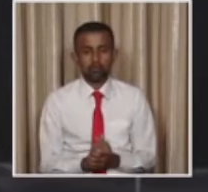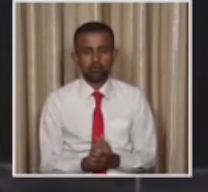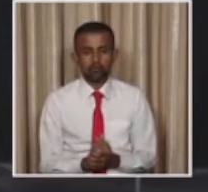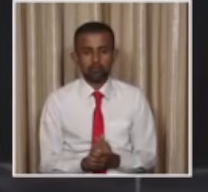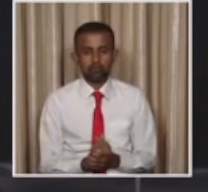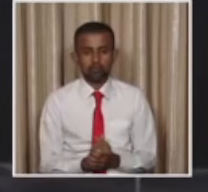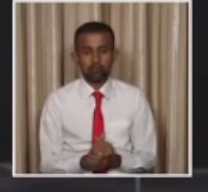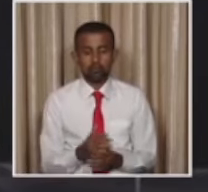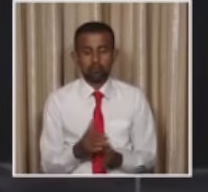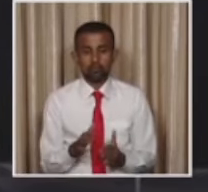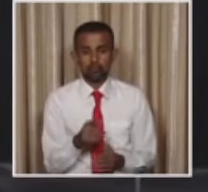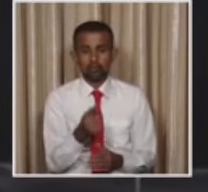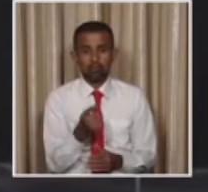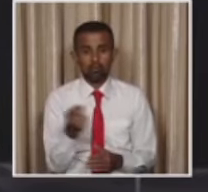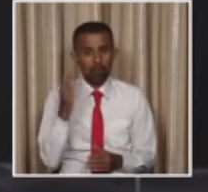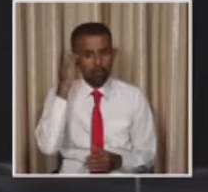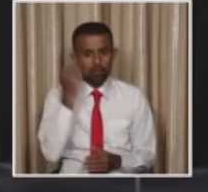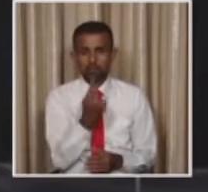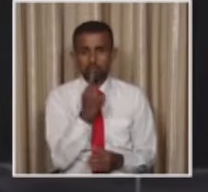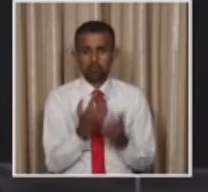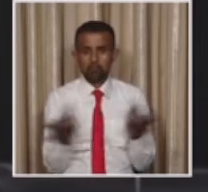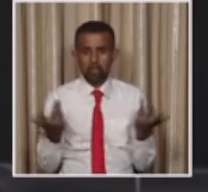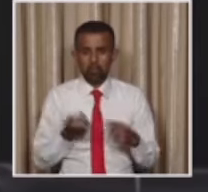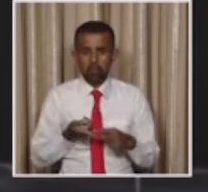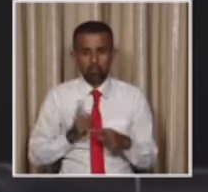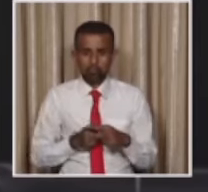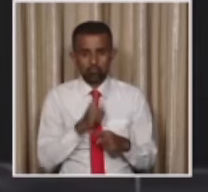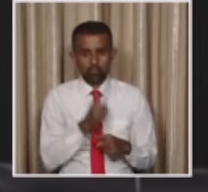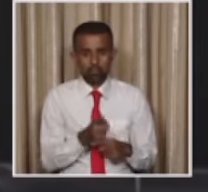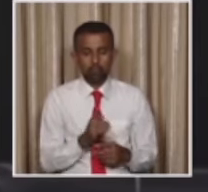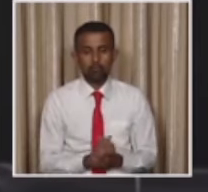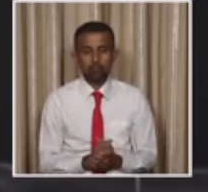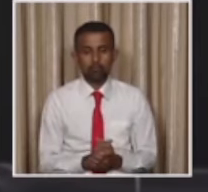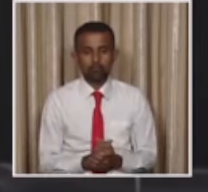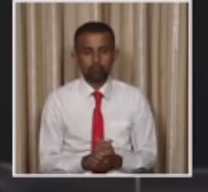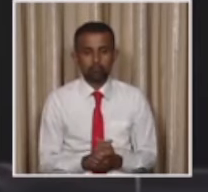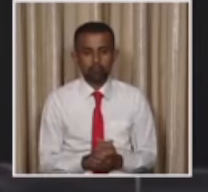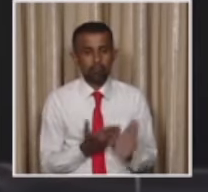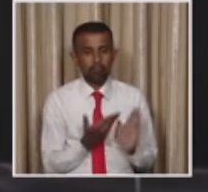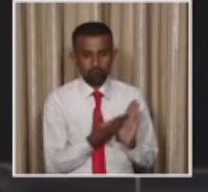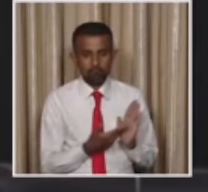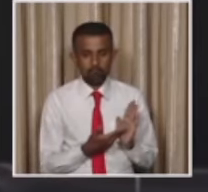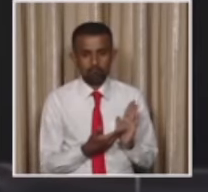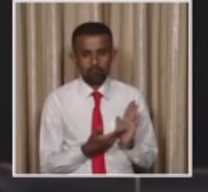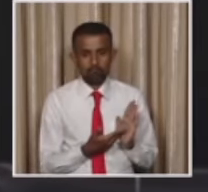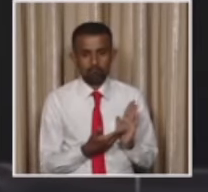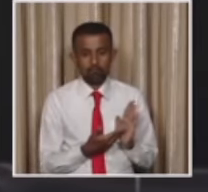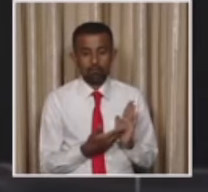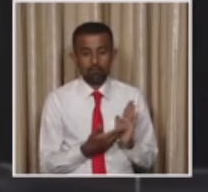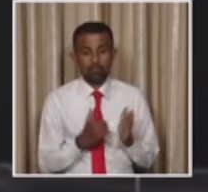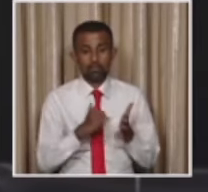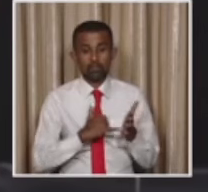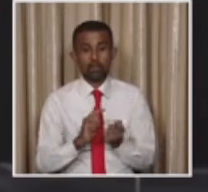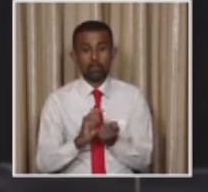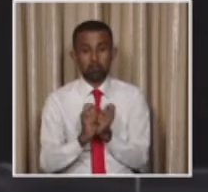එකක් අනික ඔබතුමාට කියන්න බෑ ඒගොල්ලෝ කාන්තාවන් කියලා. මම ඒකට උදාහරණයක් දෙන්න. මේකේ තියෙනවා සංක්‍රාන්තිත